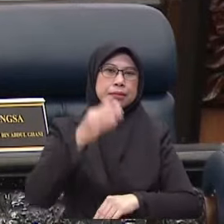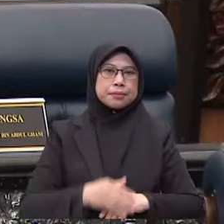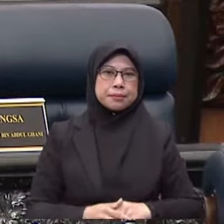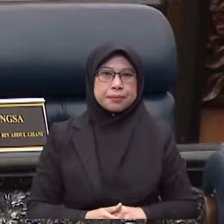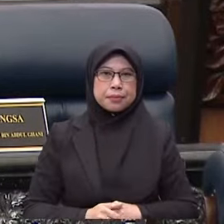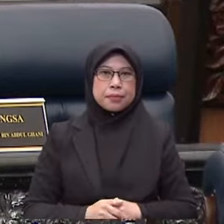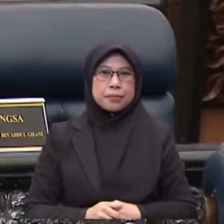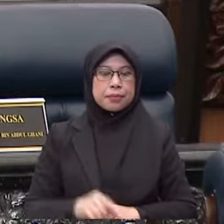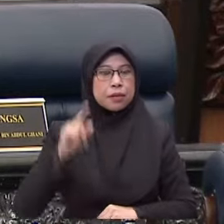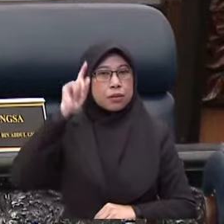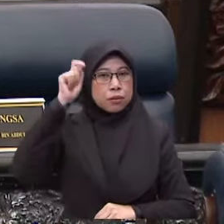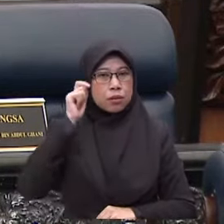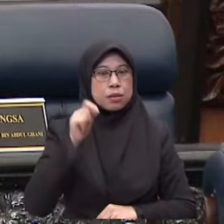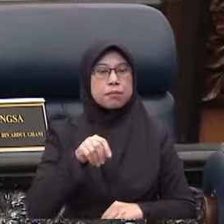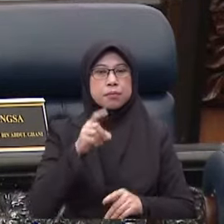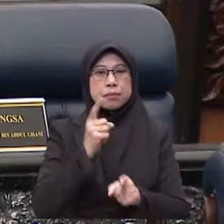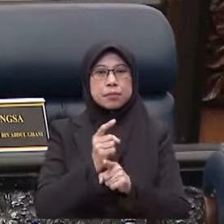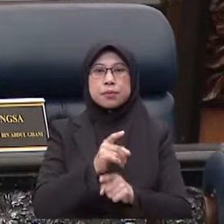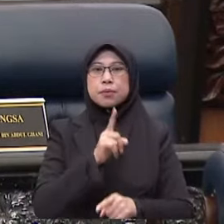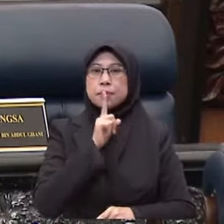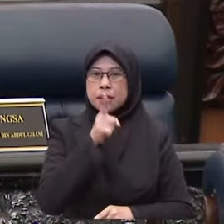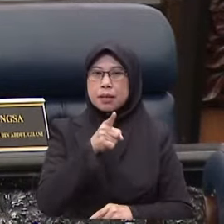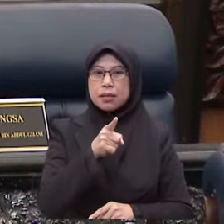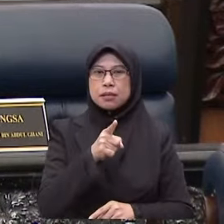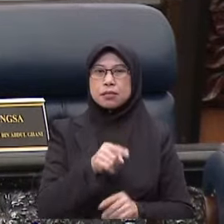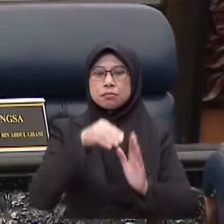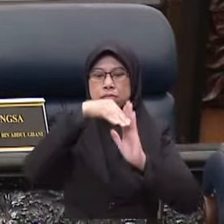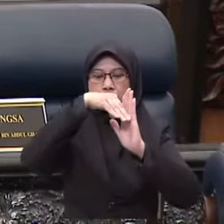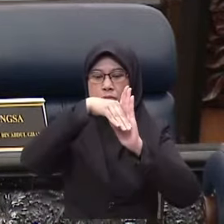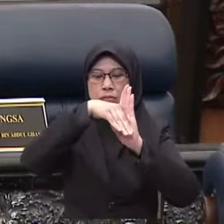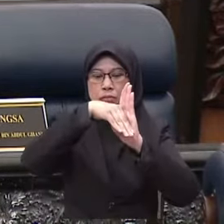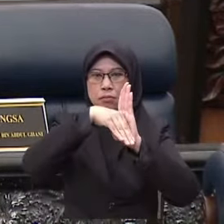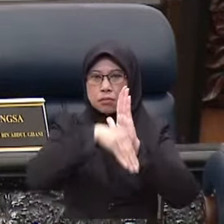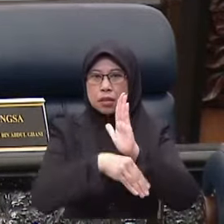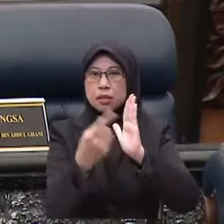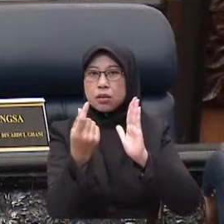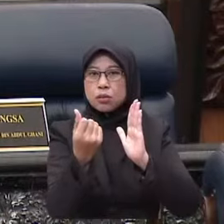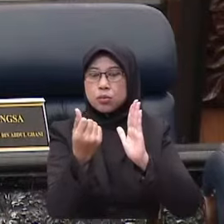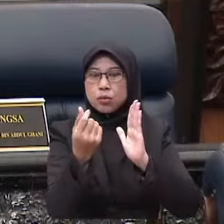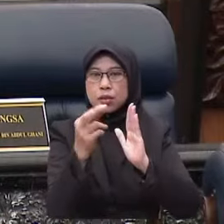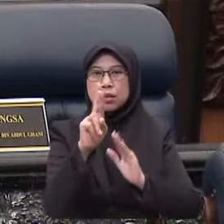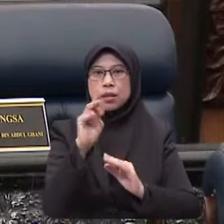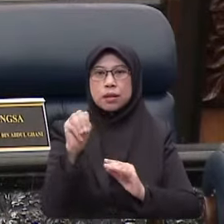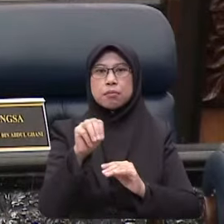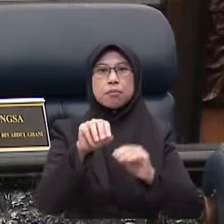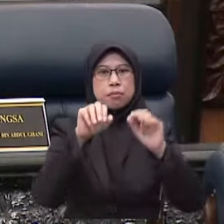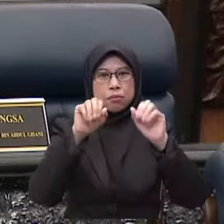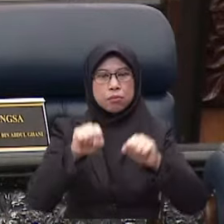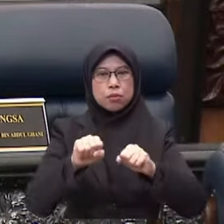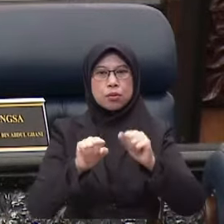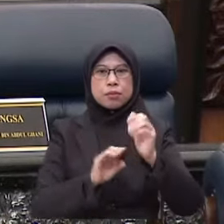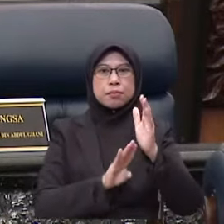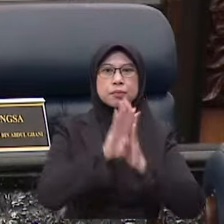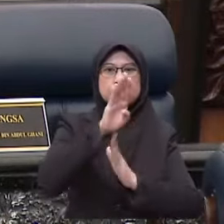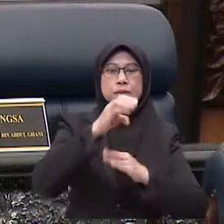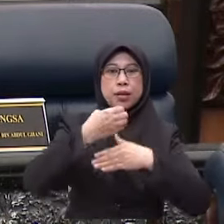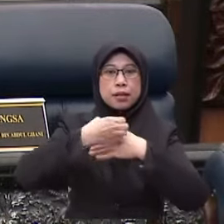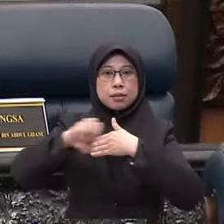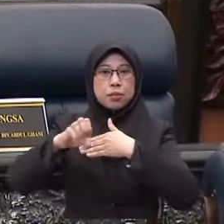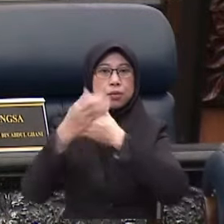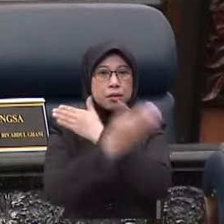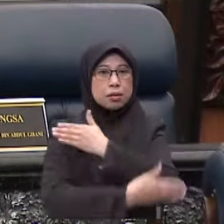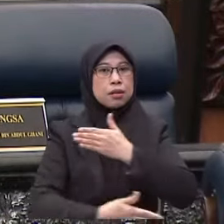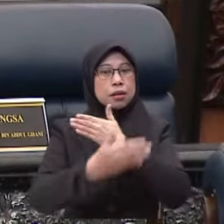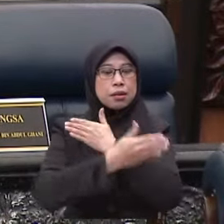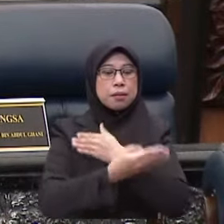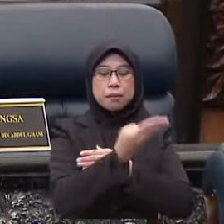teorinya memang benar penyusutan Ringgit boleh membantu melonjakkan eksport negara dengan menjadikan barangan-barangan